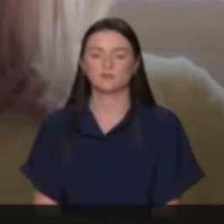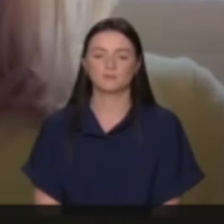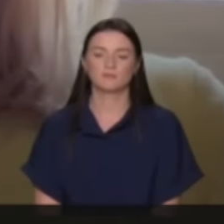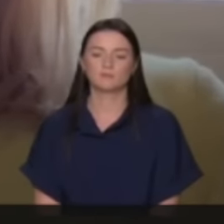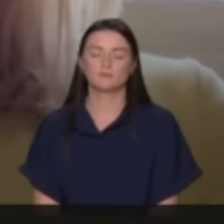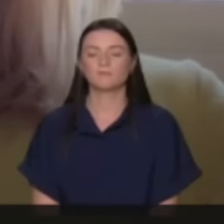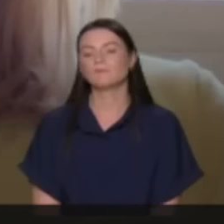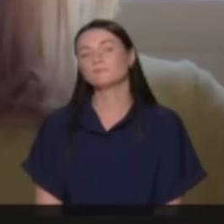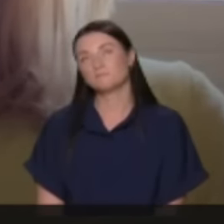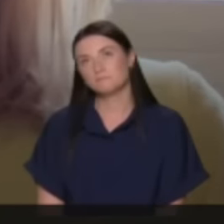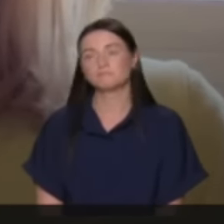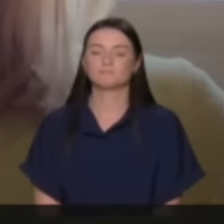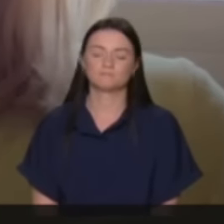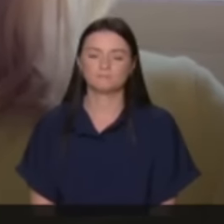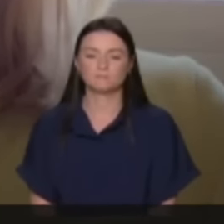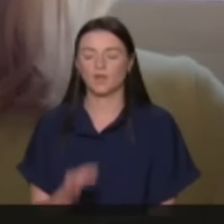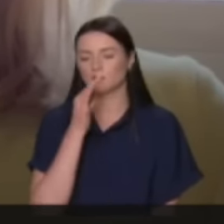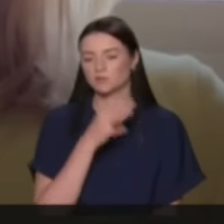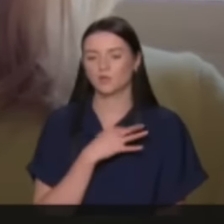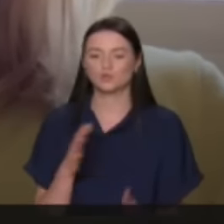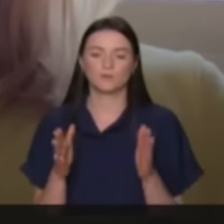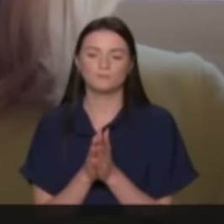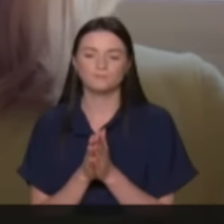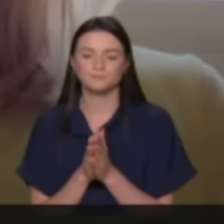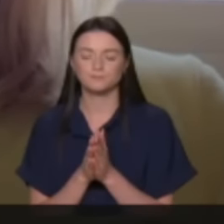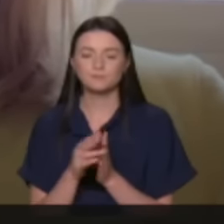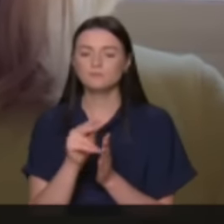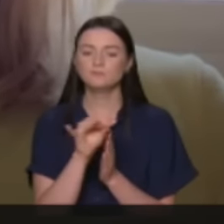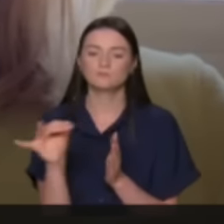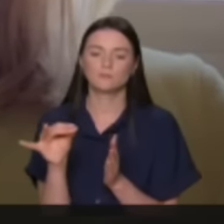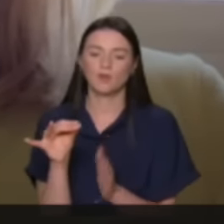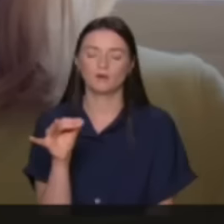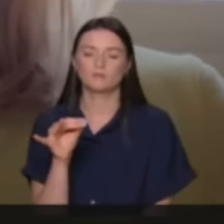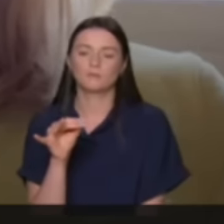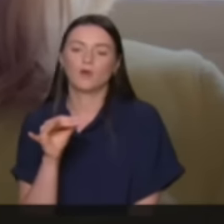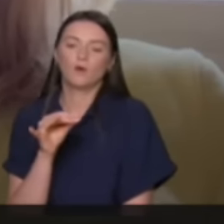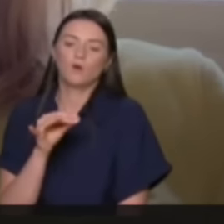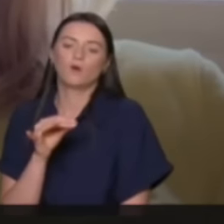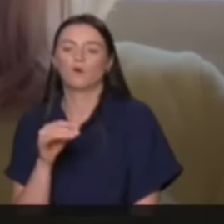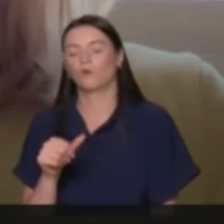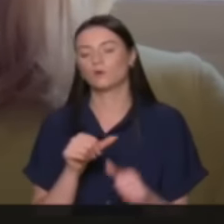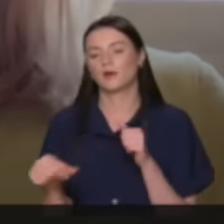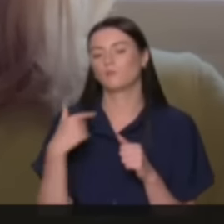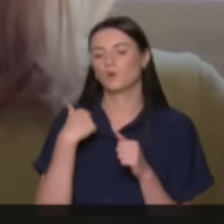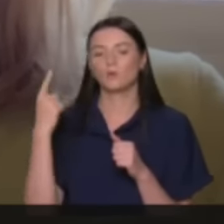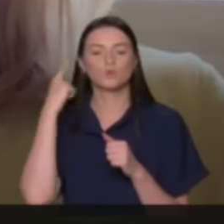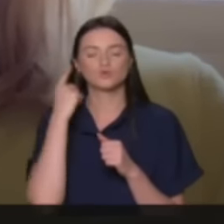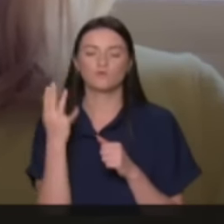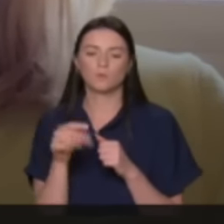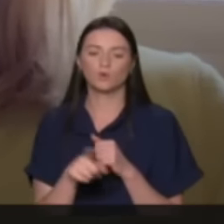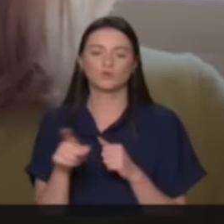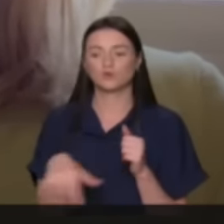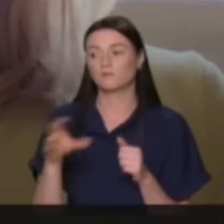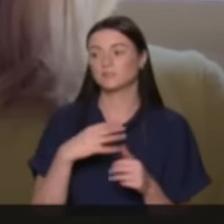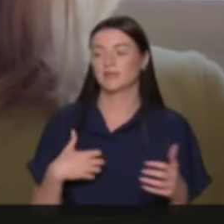наявність. Так, скажіть, будь ласка, а чи окремо, от я от почув про те, що ну всі переживають,